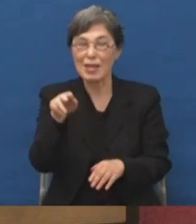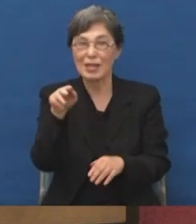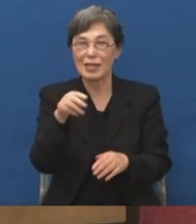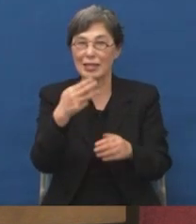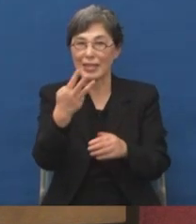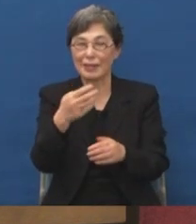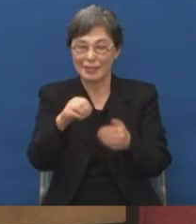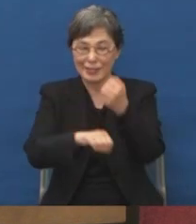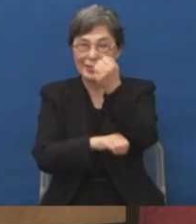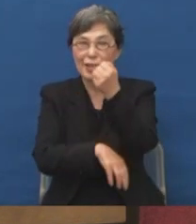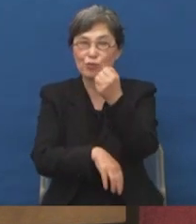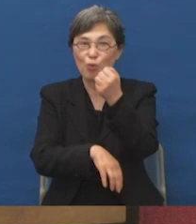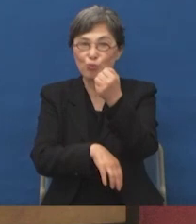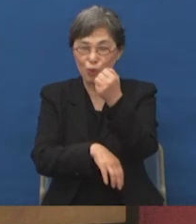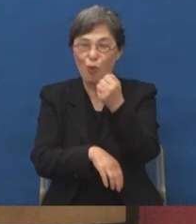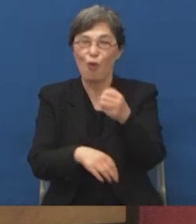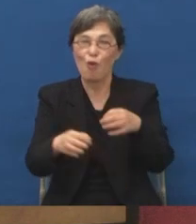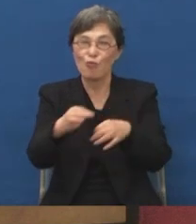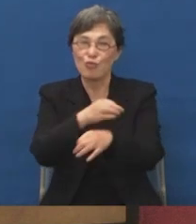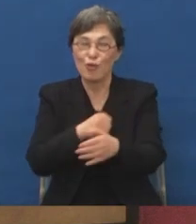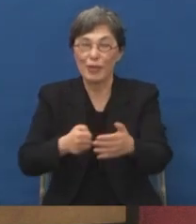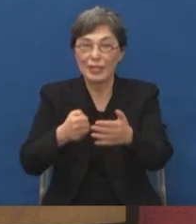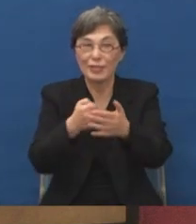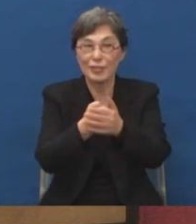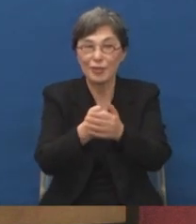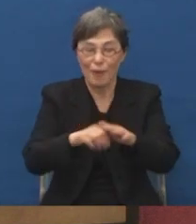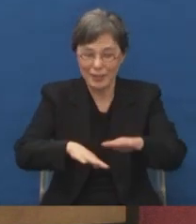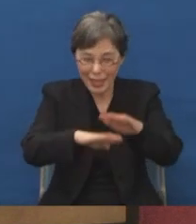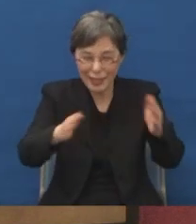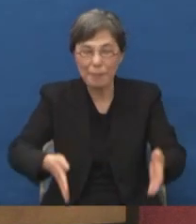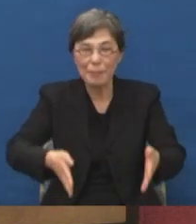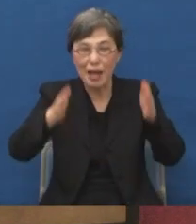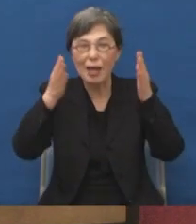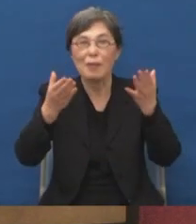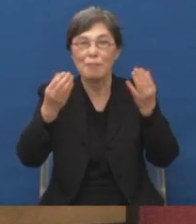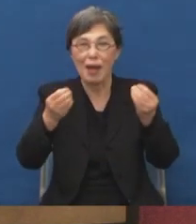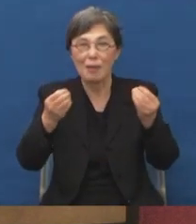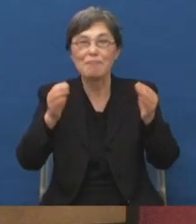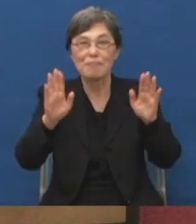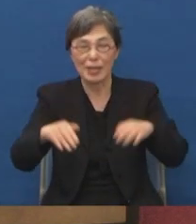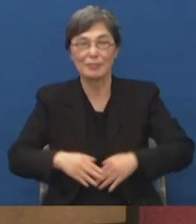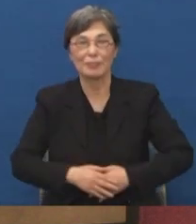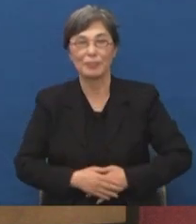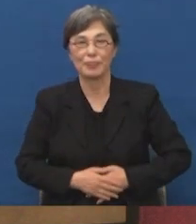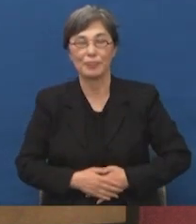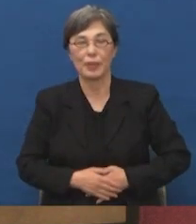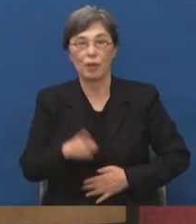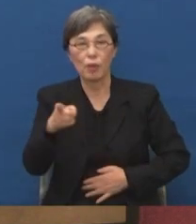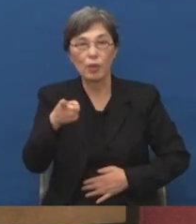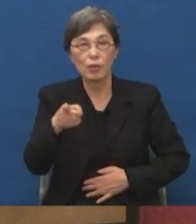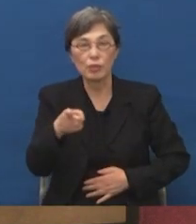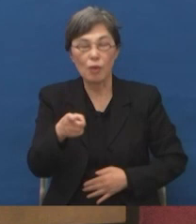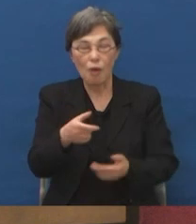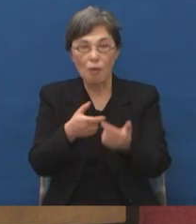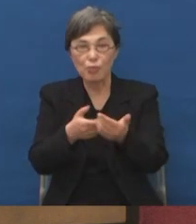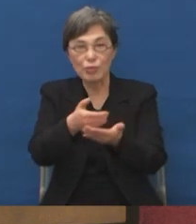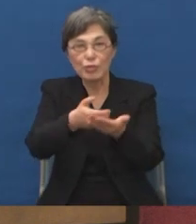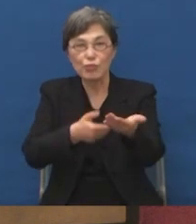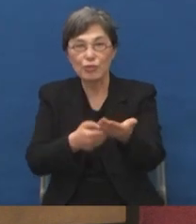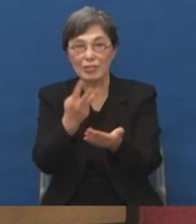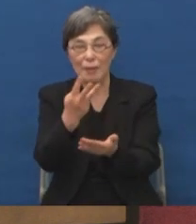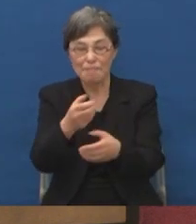格な運営を求める決議を全会一致で可決しています。この武器輸出三原則